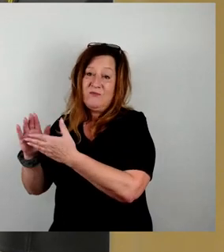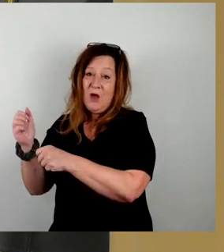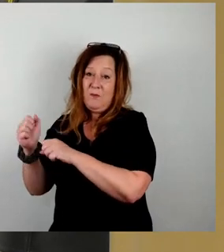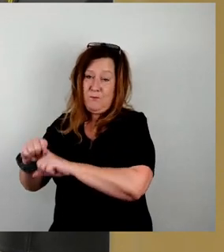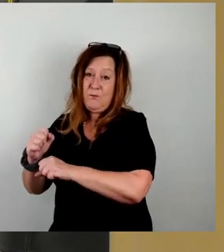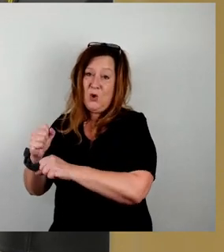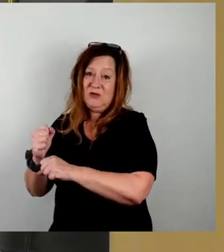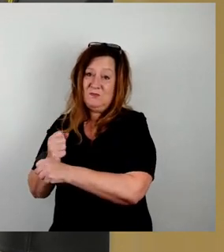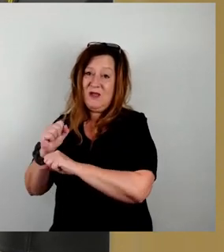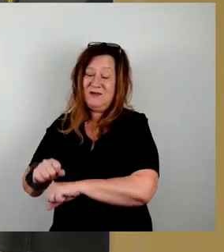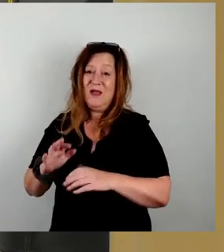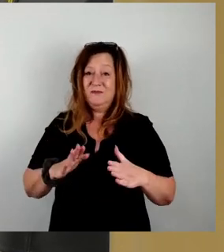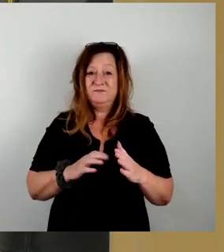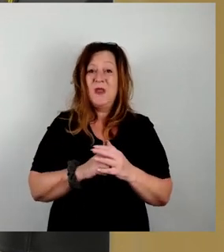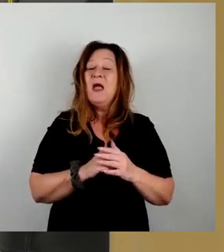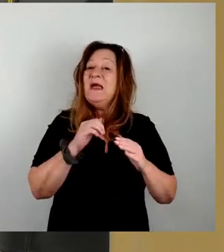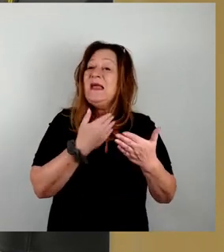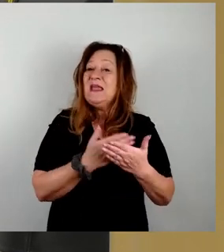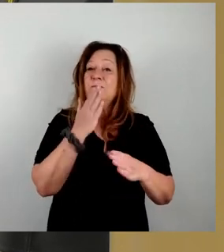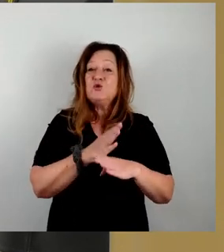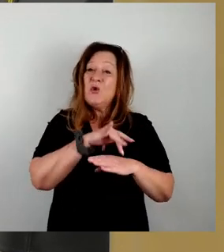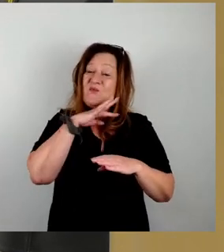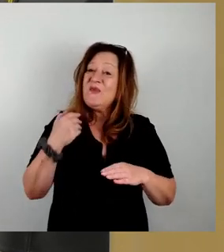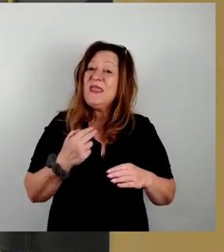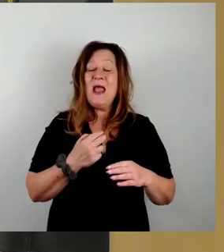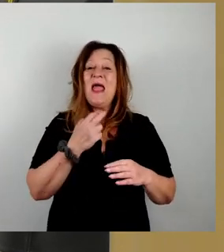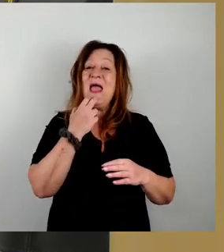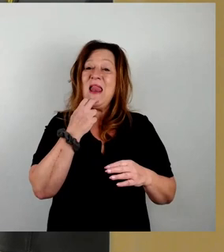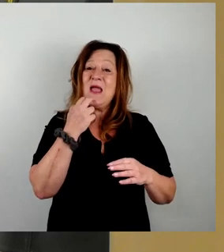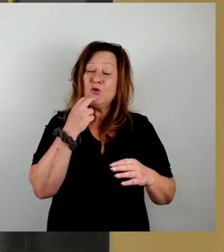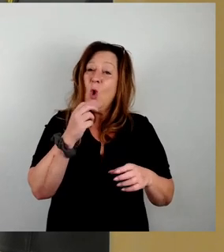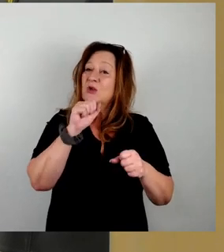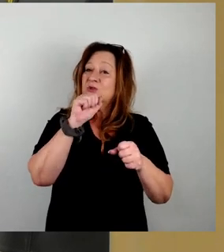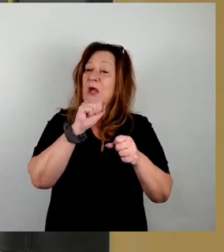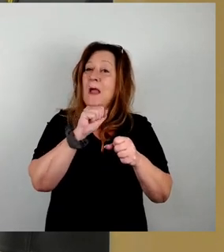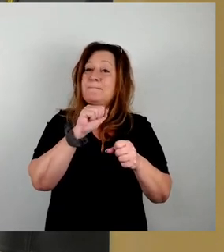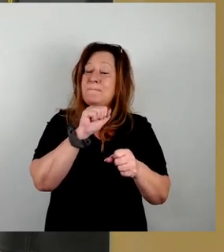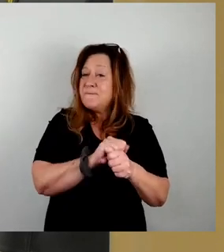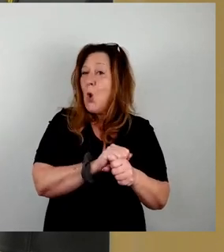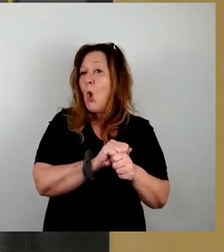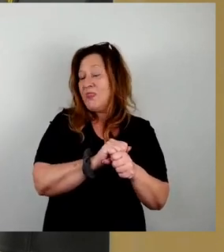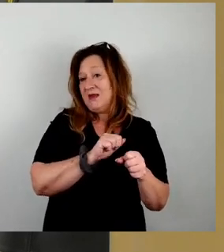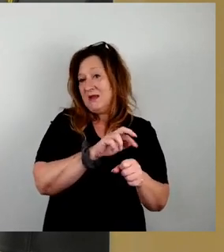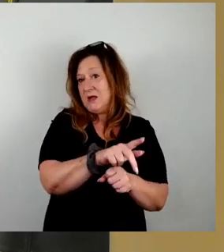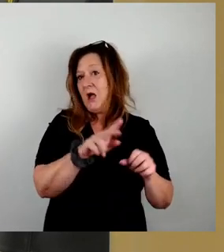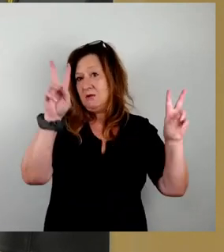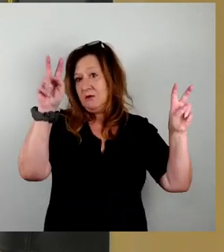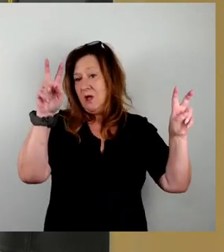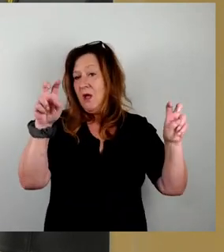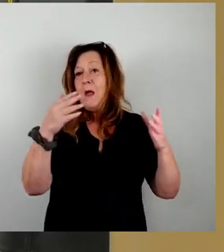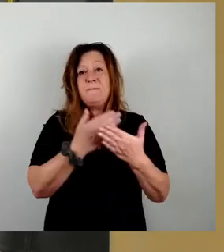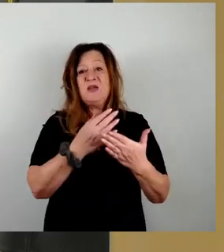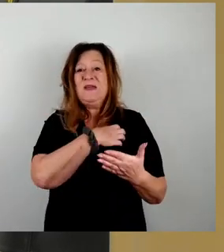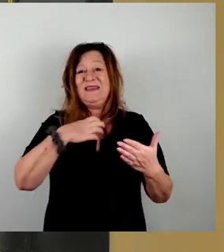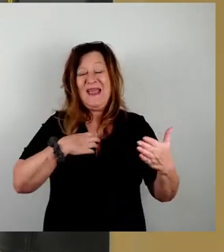Es geht schon viel unter dem Thema elektronische Behördengänge auf der Dresden-Seite. können Sie zum Beispiel Online-Termine buchen, Sie